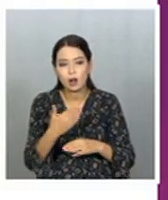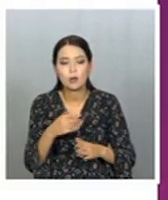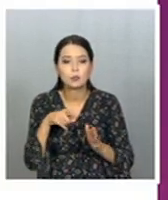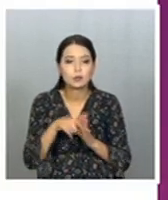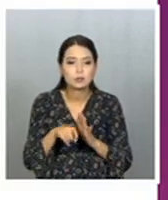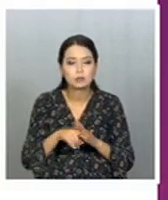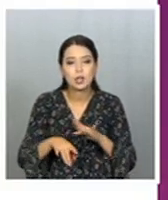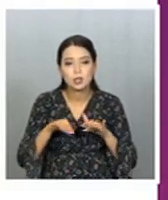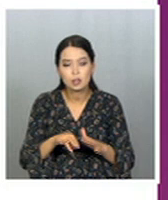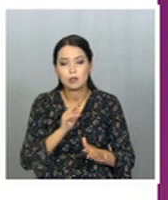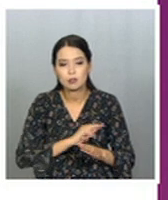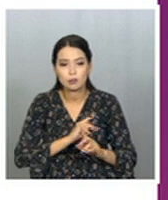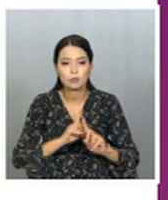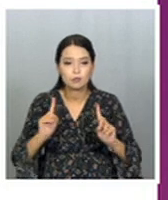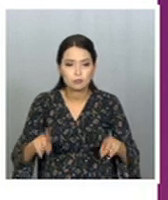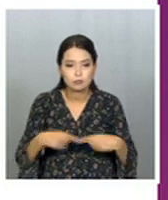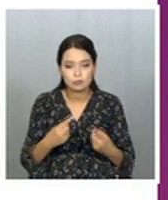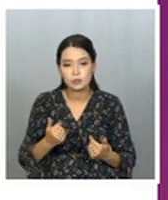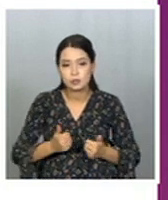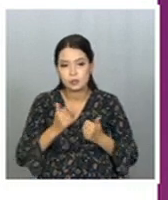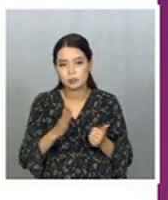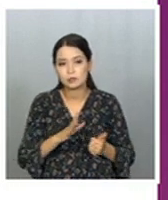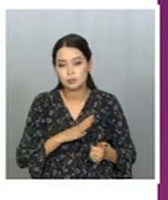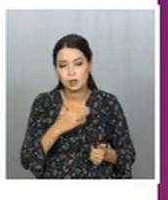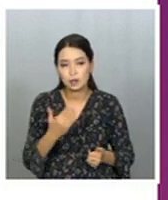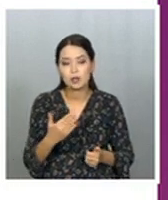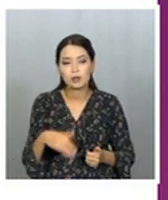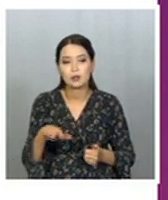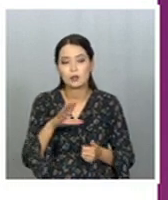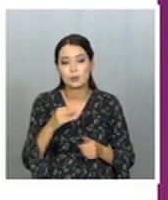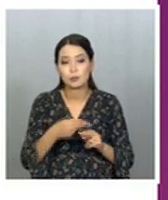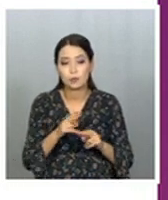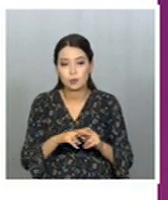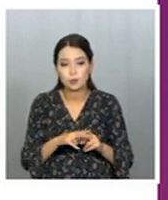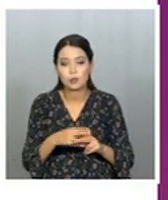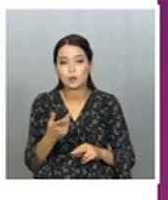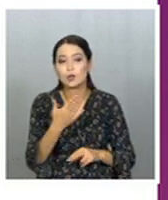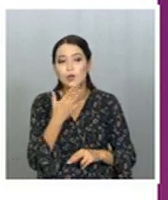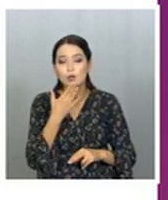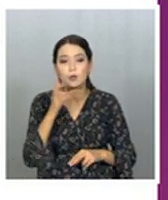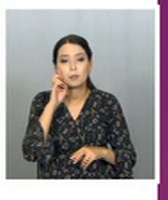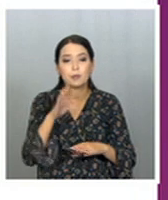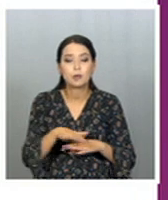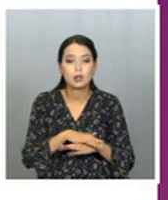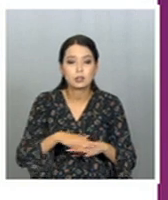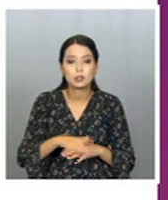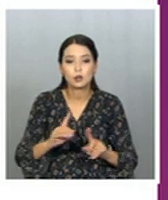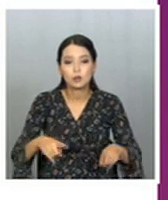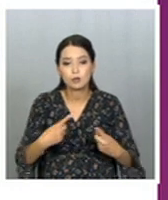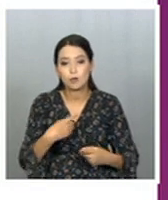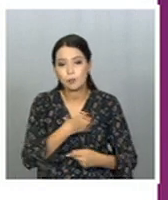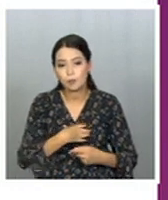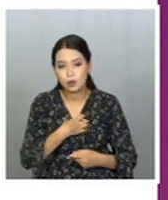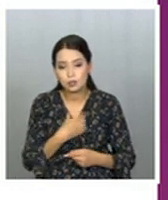келтіру кезеңі өтті. Азамат соғысы большевиктерге ұлттық мемлекеттілікті құру қажет екендігін,